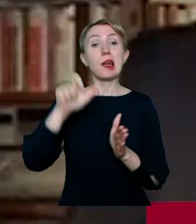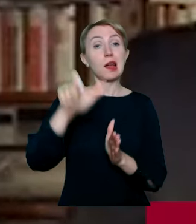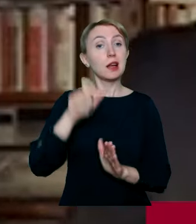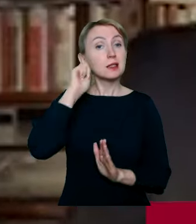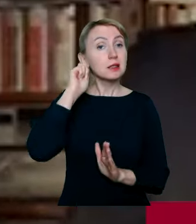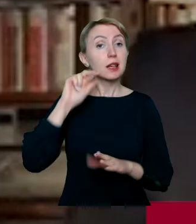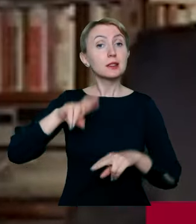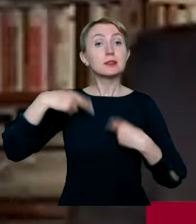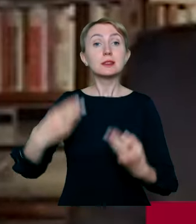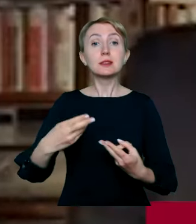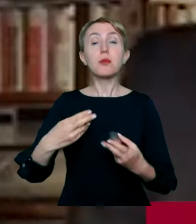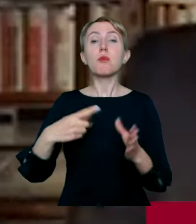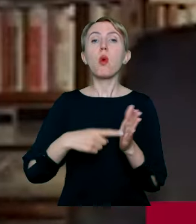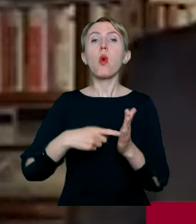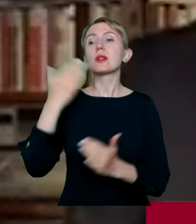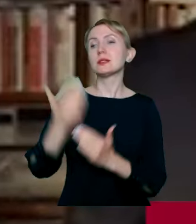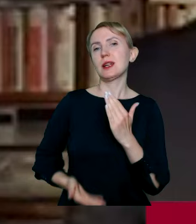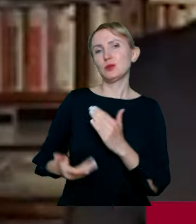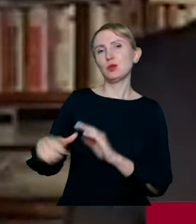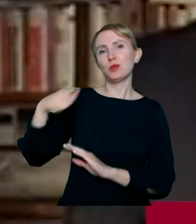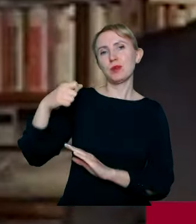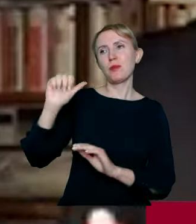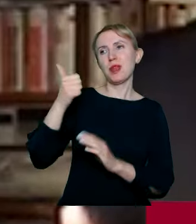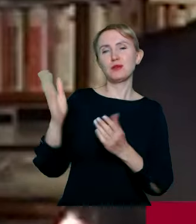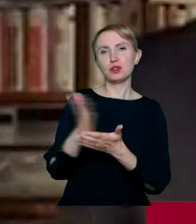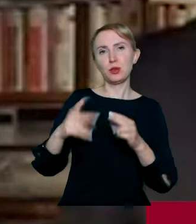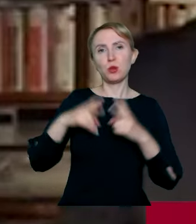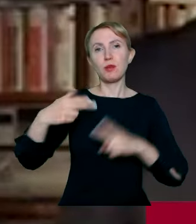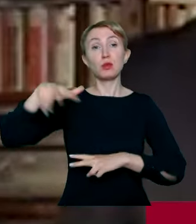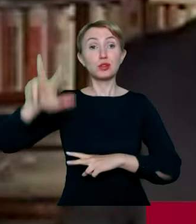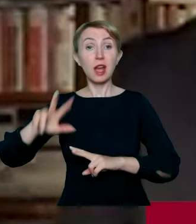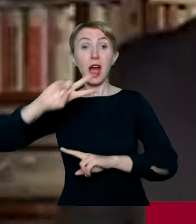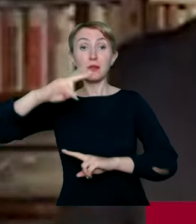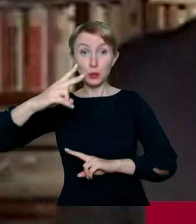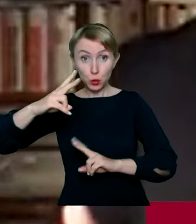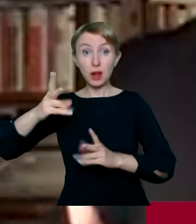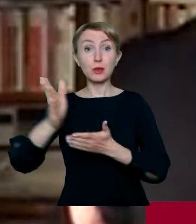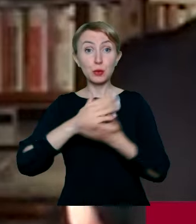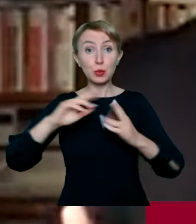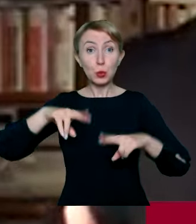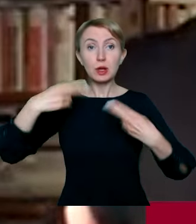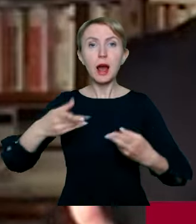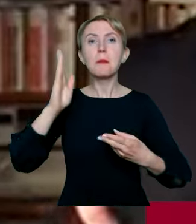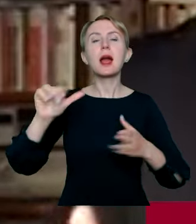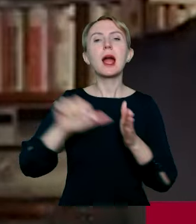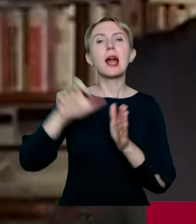on stracił urząd po pierwszej turze, bo zajął trzecie miejsce, a w drugiej turze właśnie spotka się